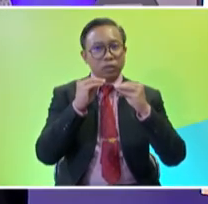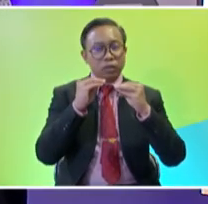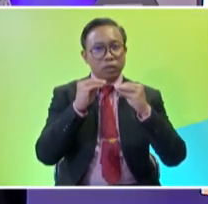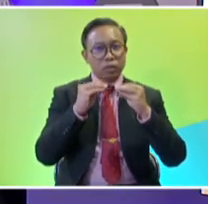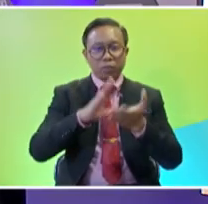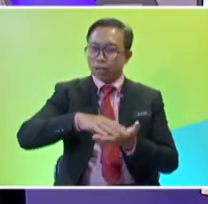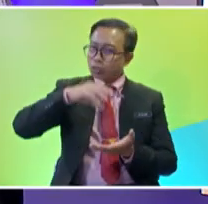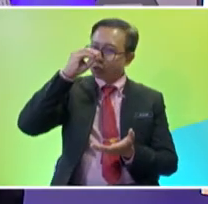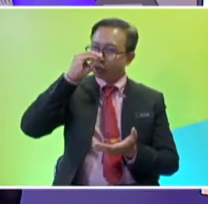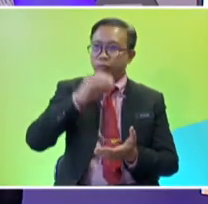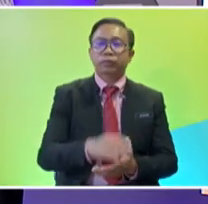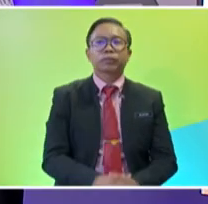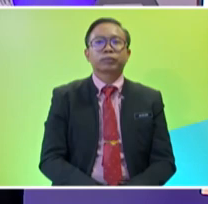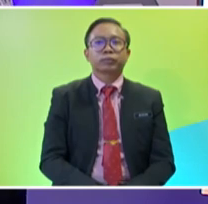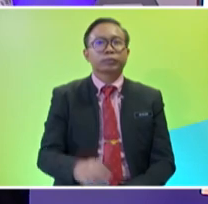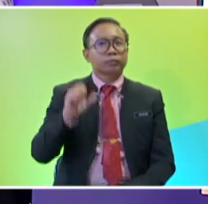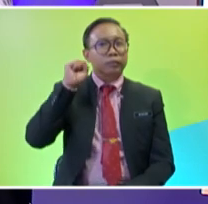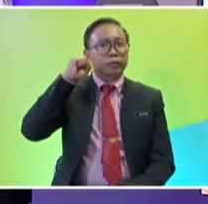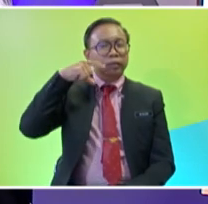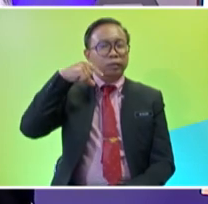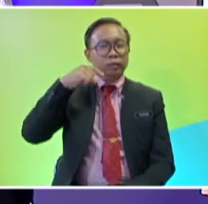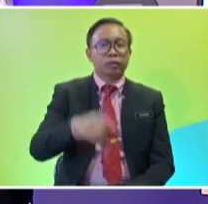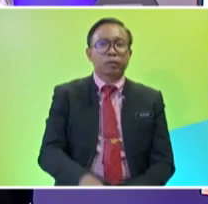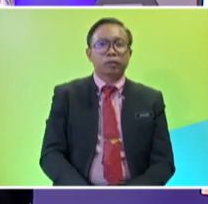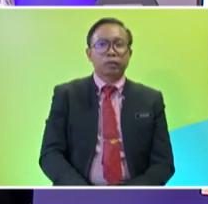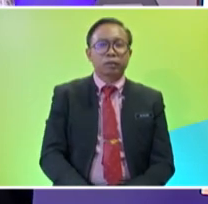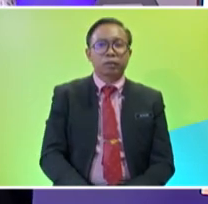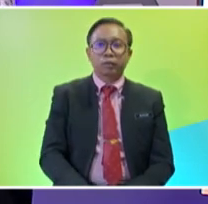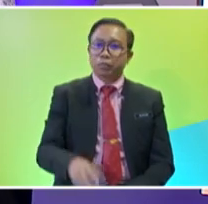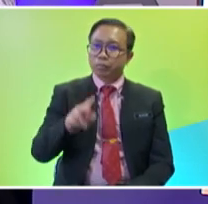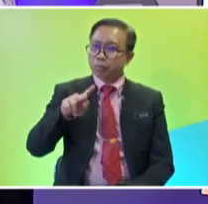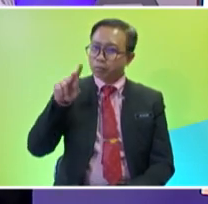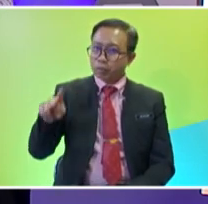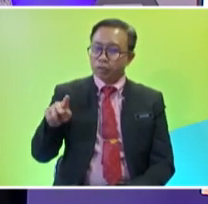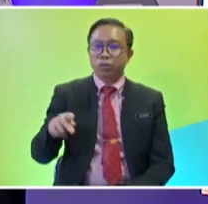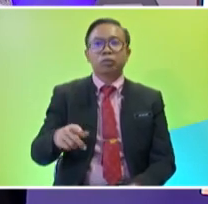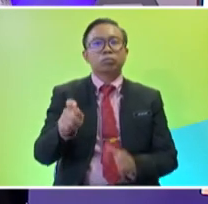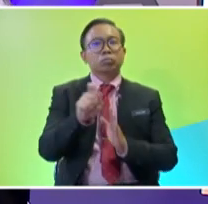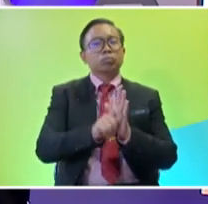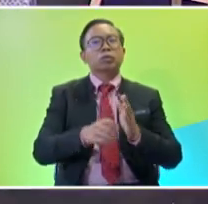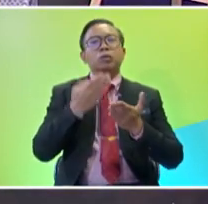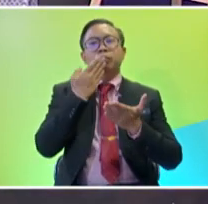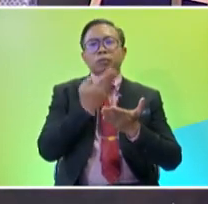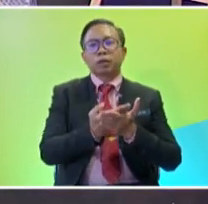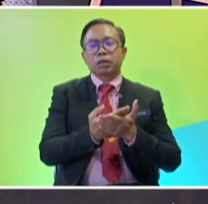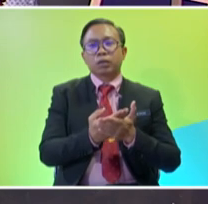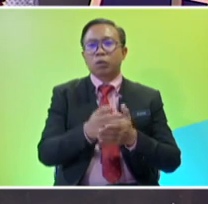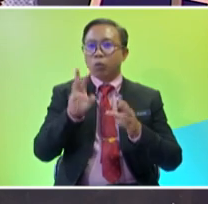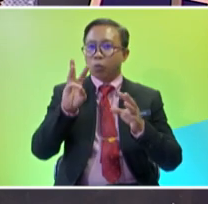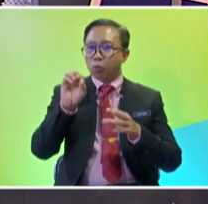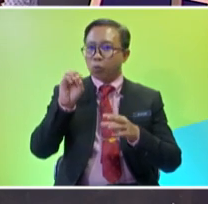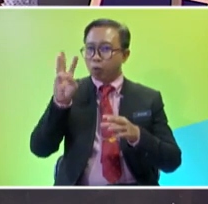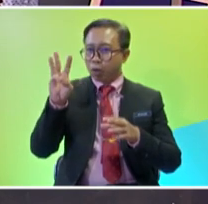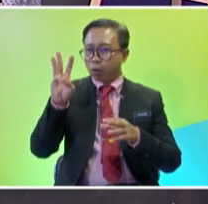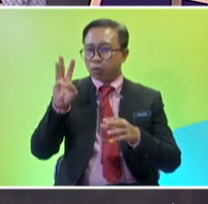disampaikan yang ditunjukkan oleh syafiqah Imam syafiqah merupakan pelajar yang terbaik Layak mendapat wow